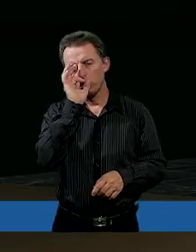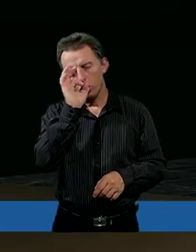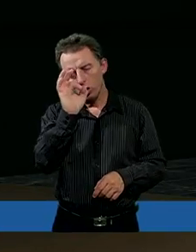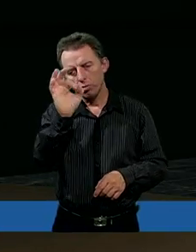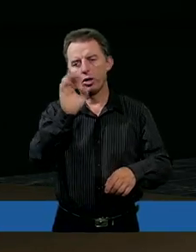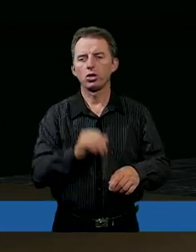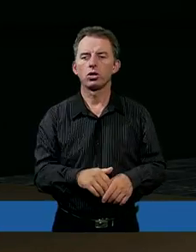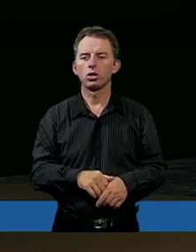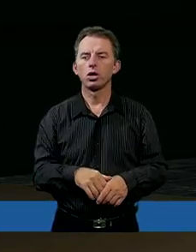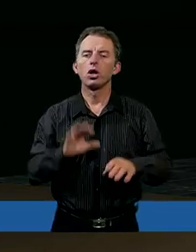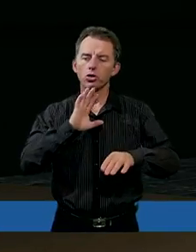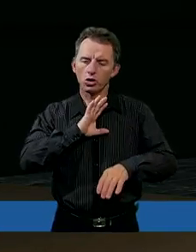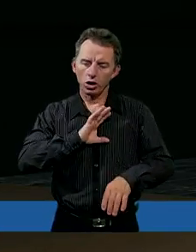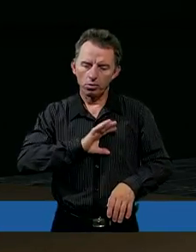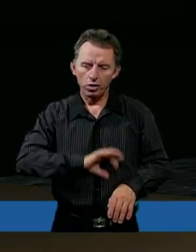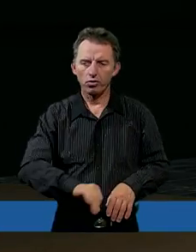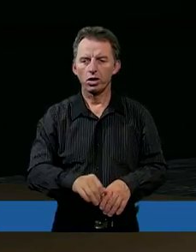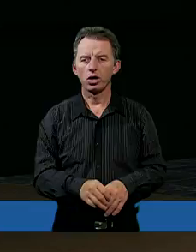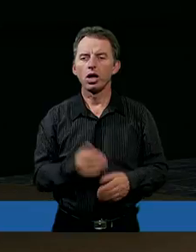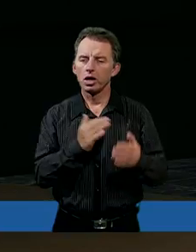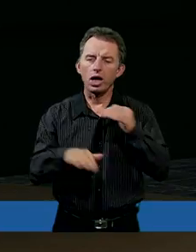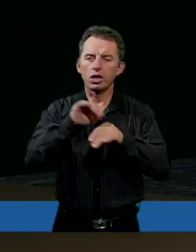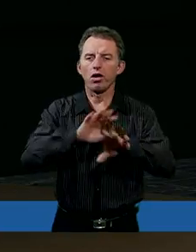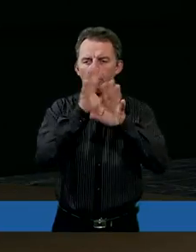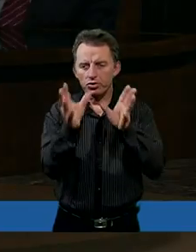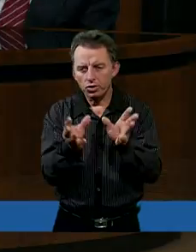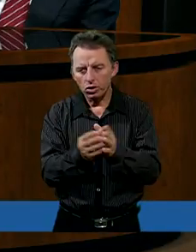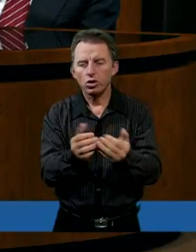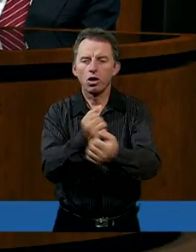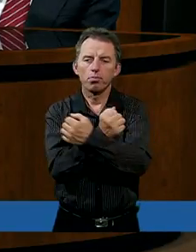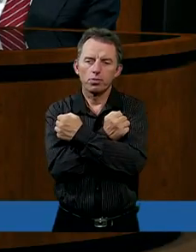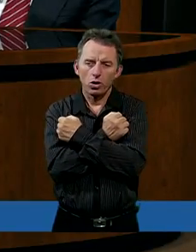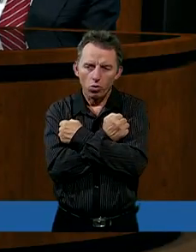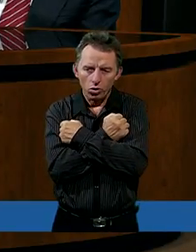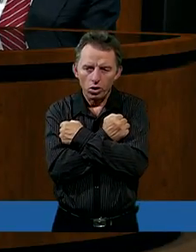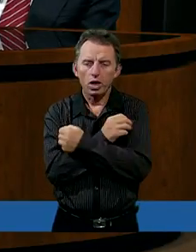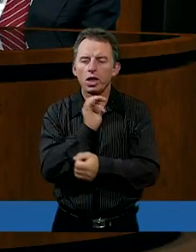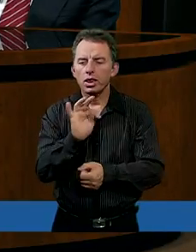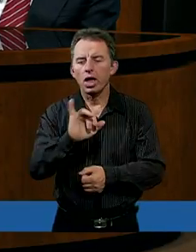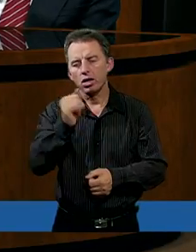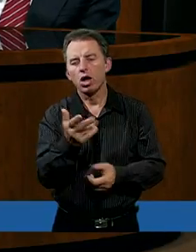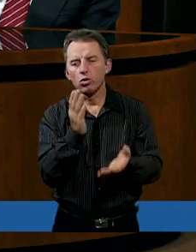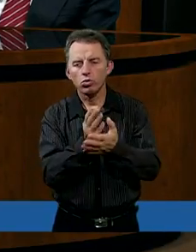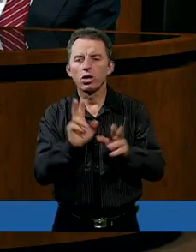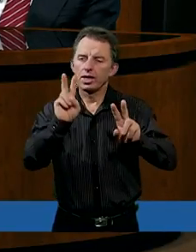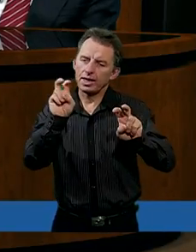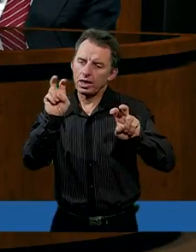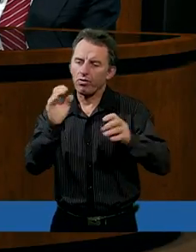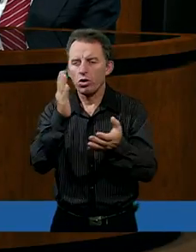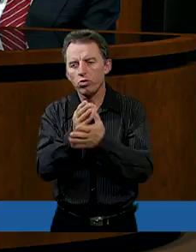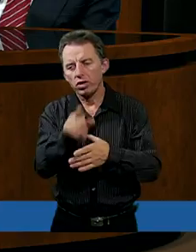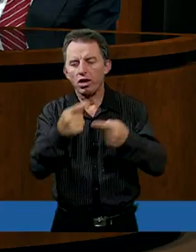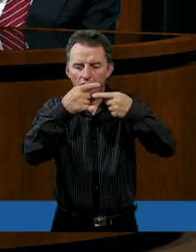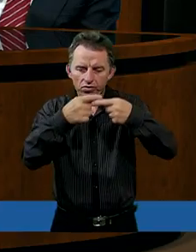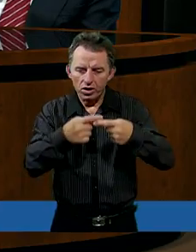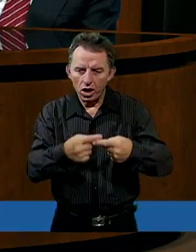dobroć, cierpliwość, nade wszystko miłość. Tak jak już cytowany tutaj był